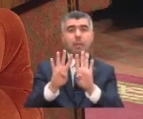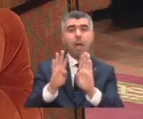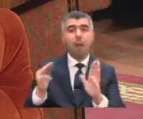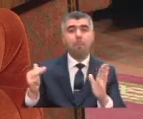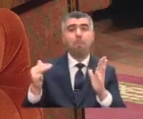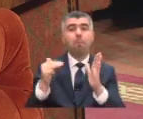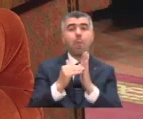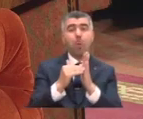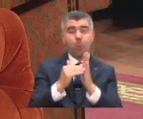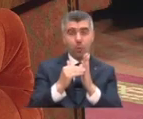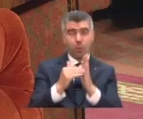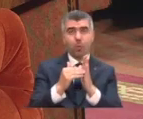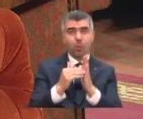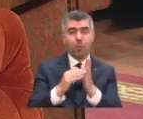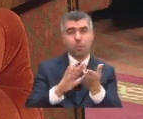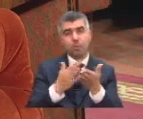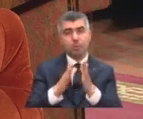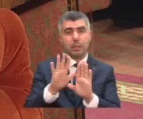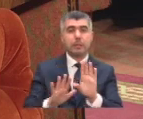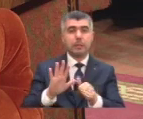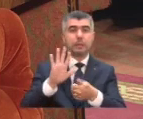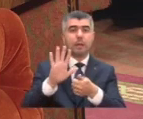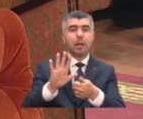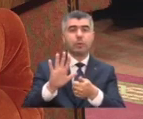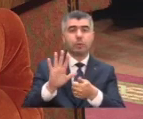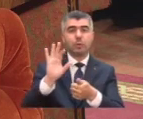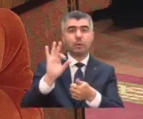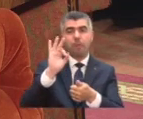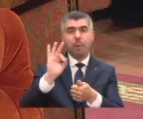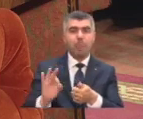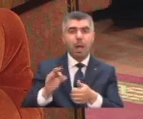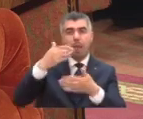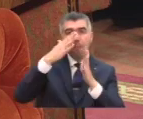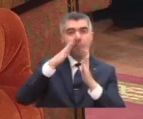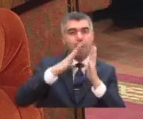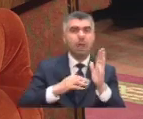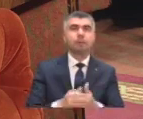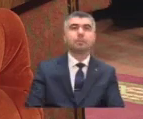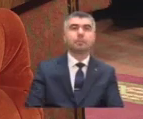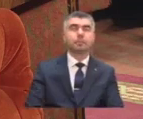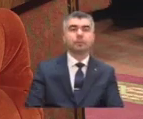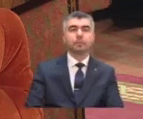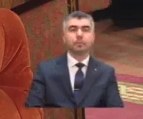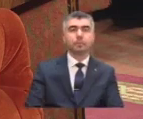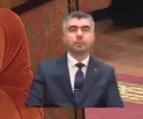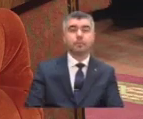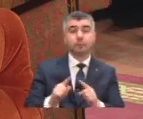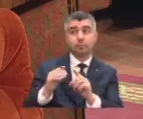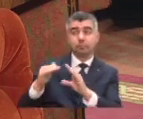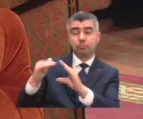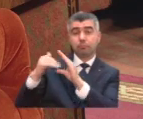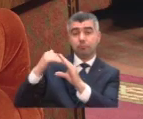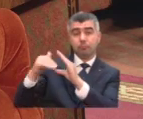نسمه اي تقريبا 16% ديال المغاربه كما ان التحويلاتهم